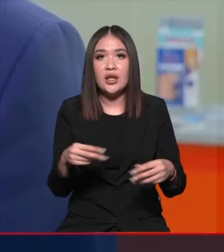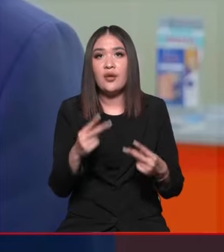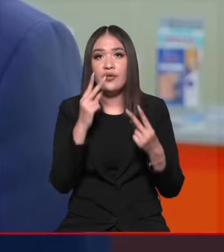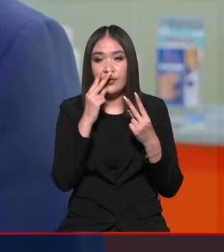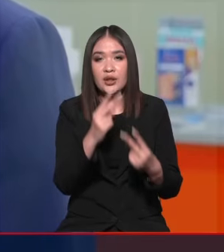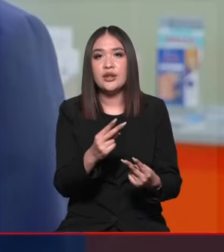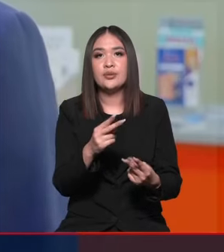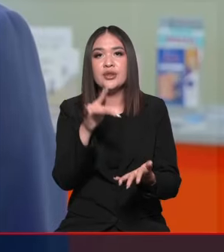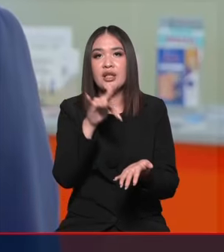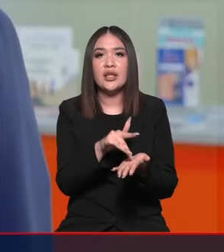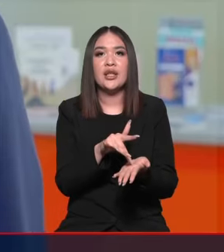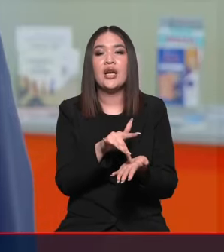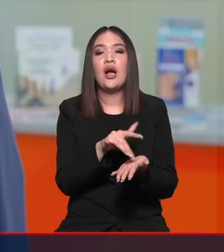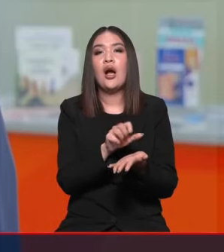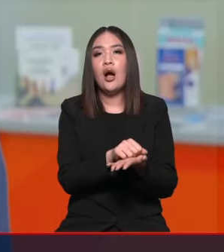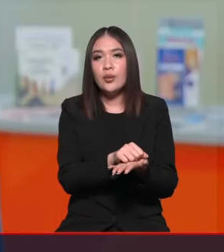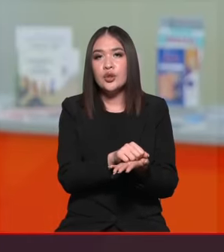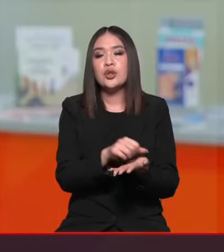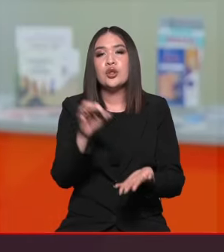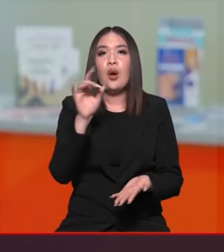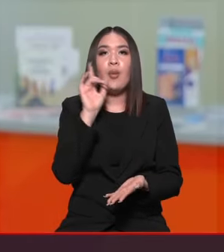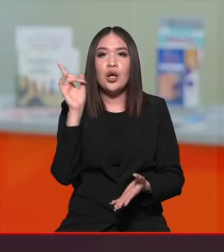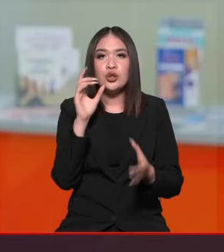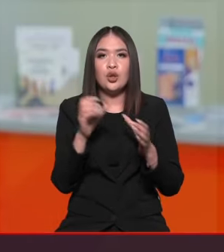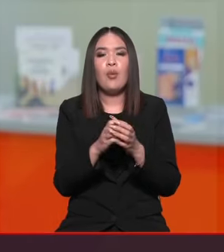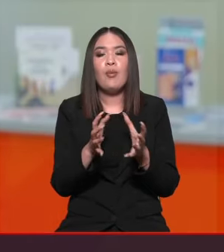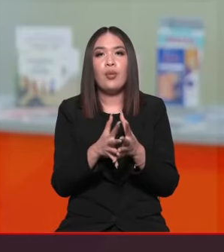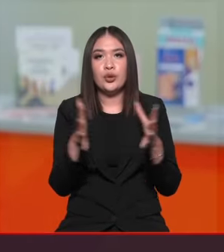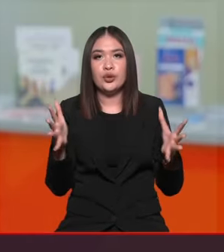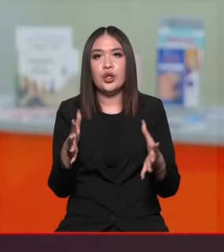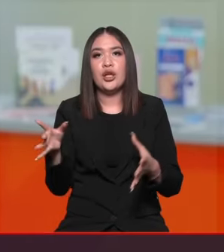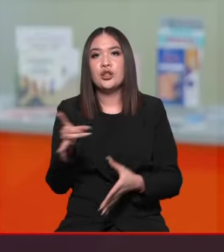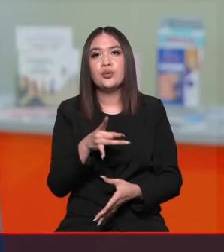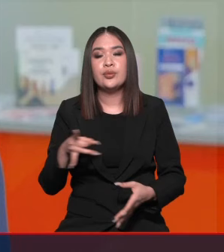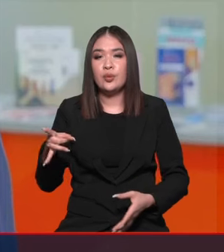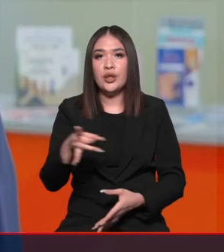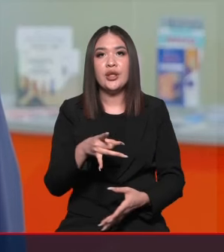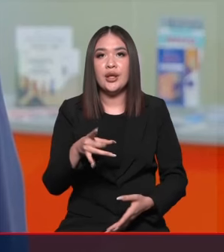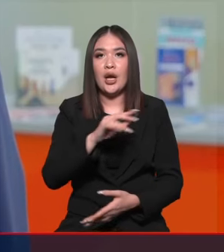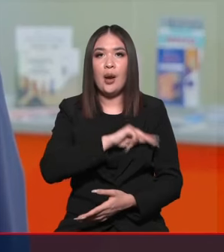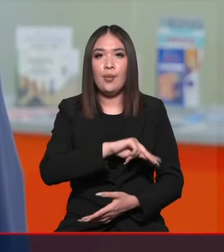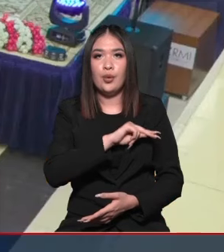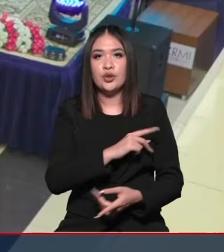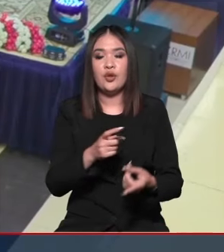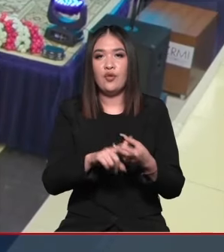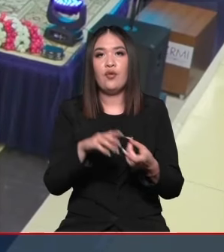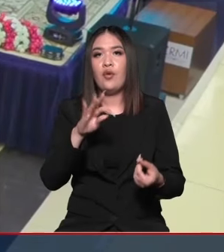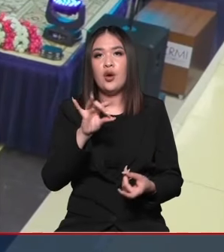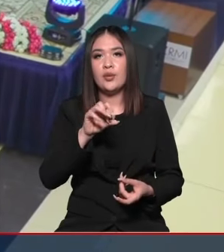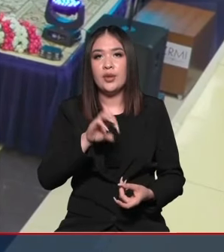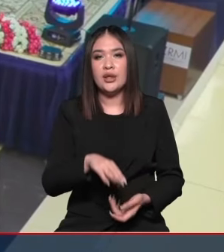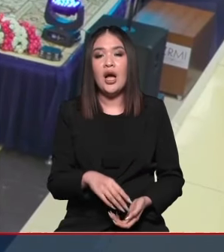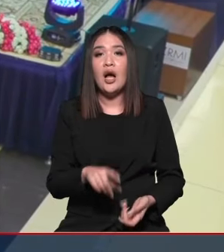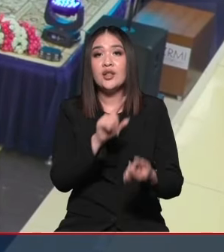Центр обслуживания молодежи, это вот первый, наверное, уникальный опыт в республике организации работы именно в таком формате. На